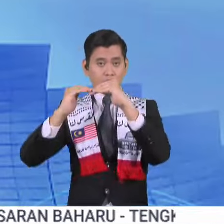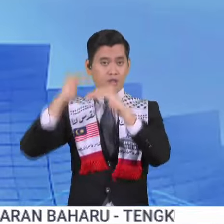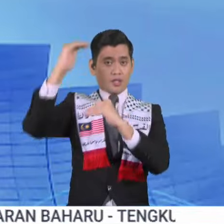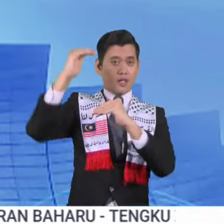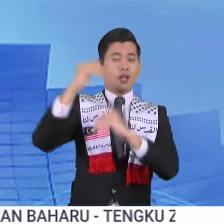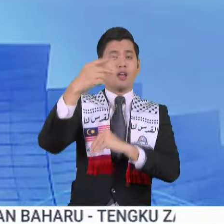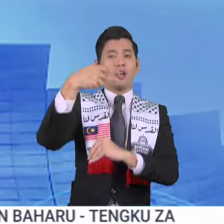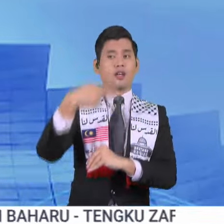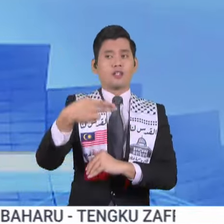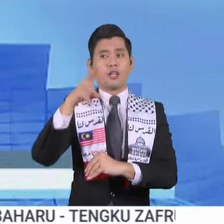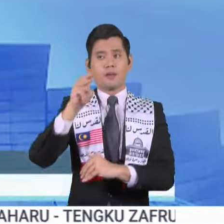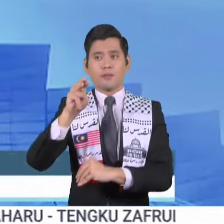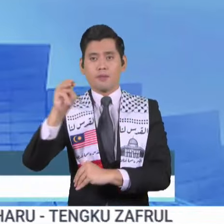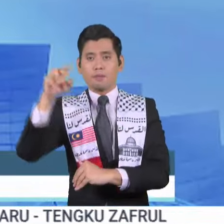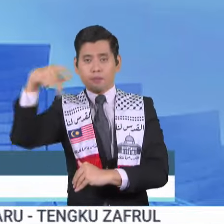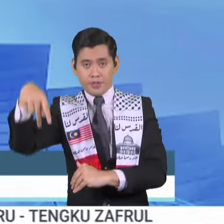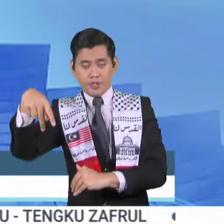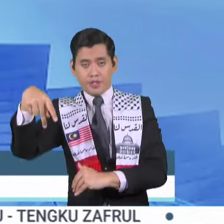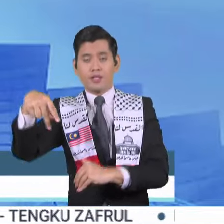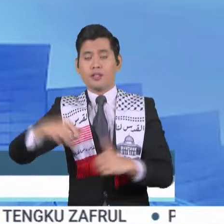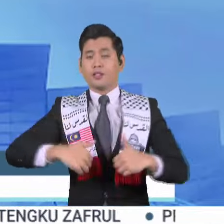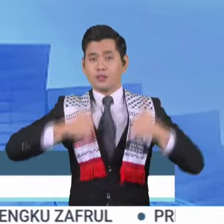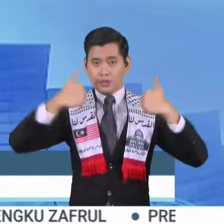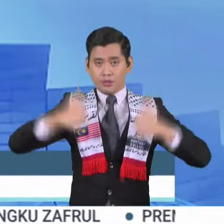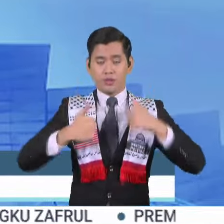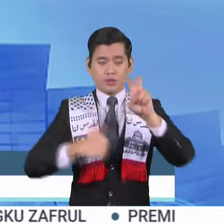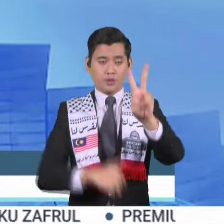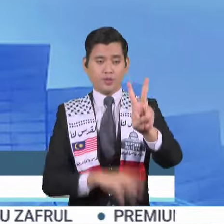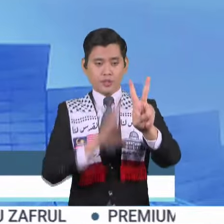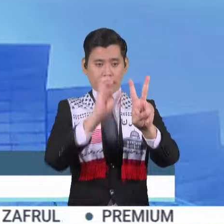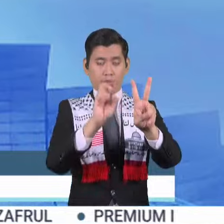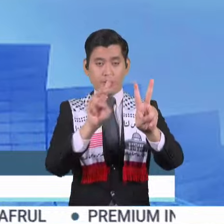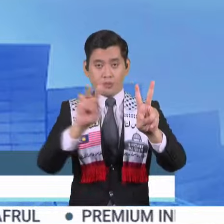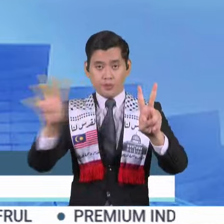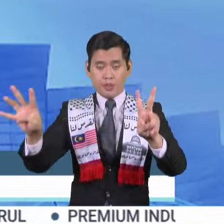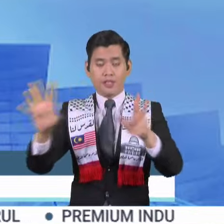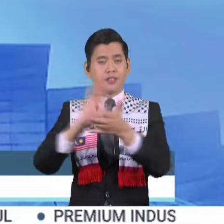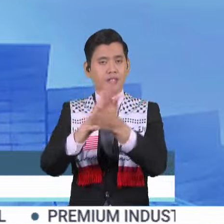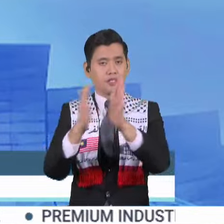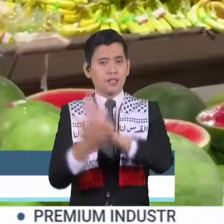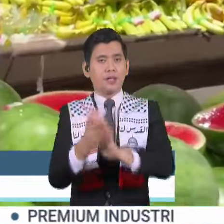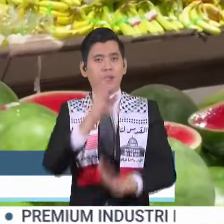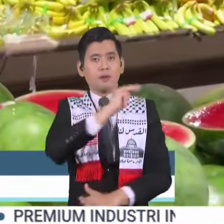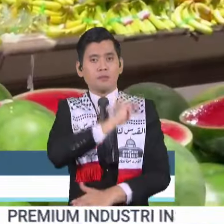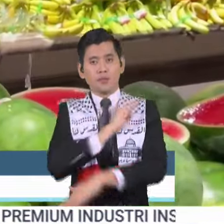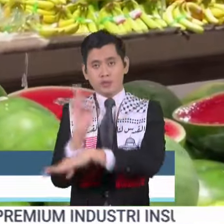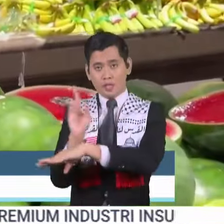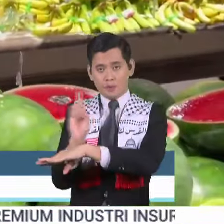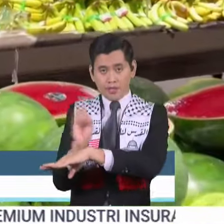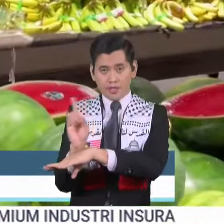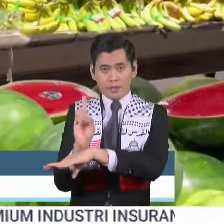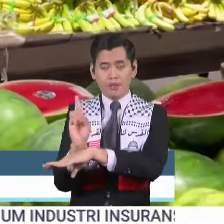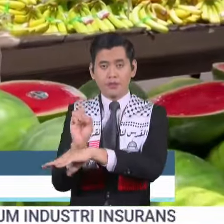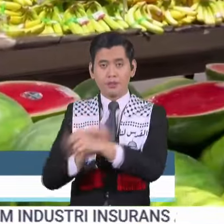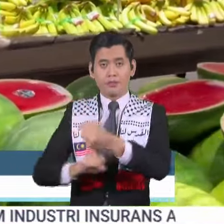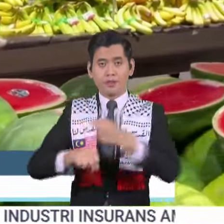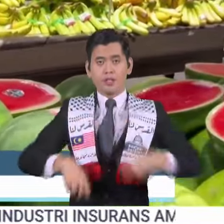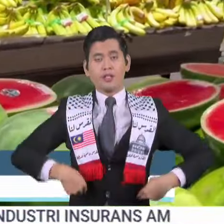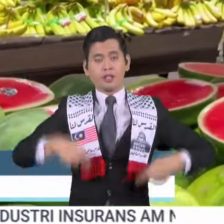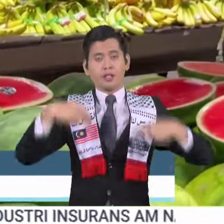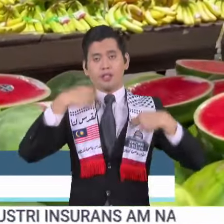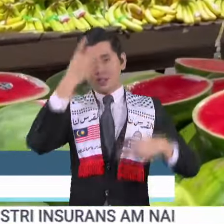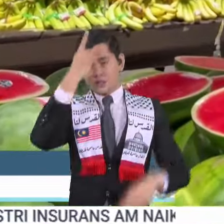perayaan SHMMP Hari Raya Aidilfitri 2024. Justru Menteri Perdagangan Dalam Negeri dan Kos Sara Hidup